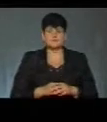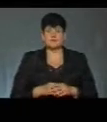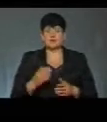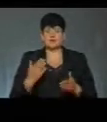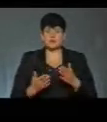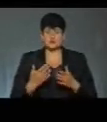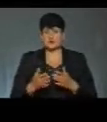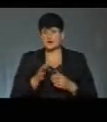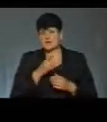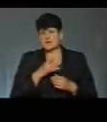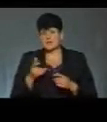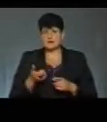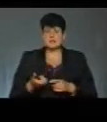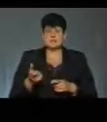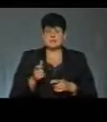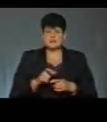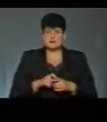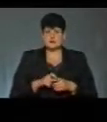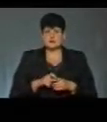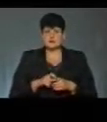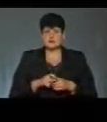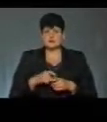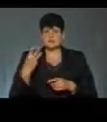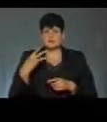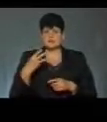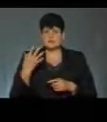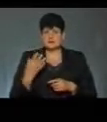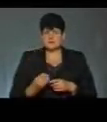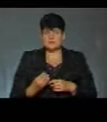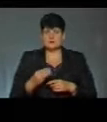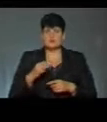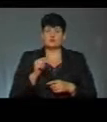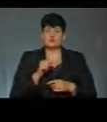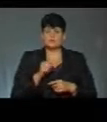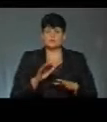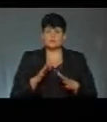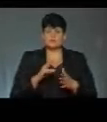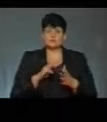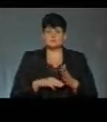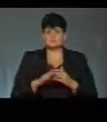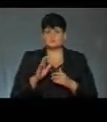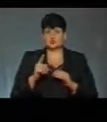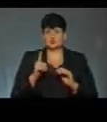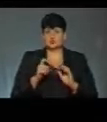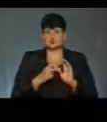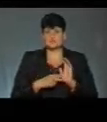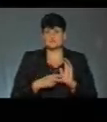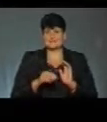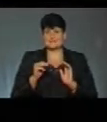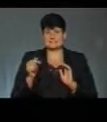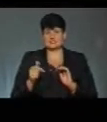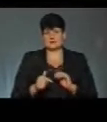термін ввезення перевищено більше, ніж на 30 днів, то в такому випадку штраф складає 170 тисяч